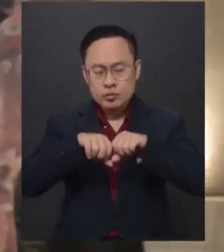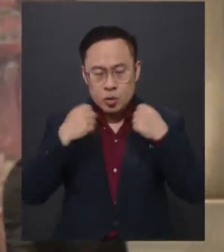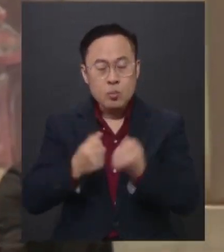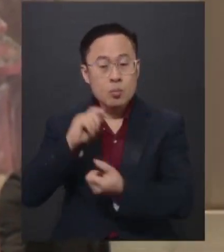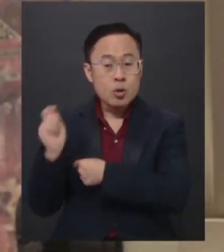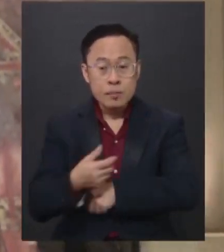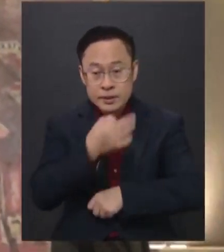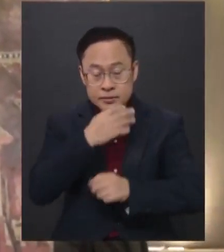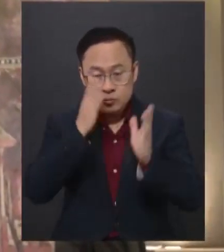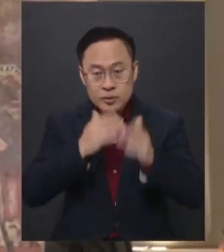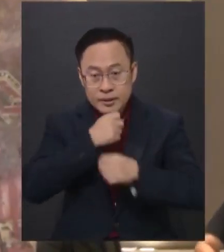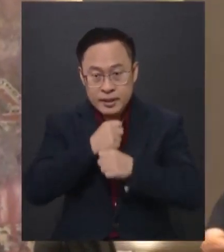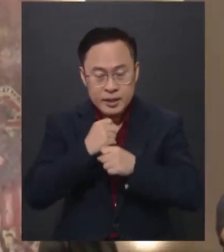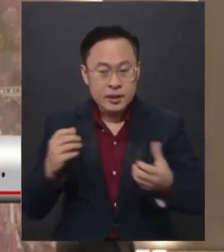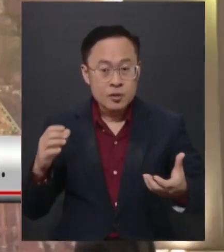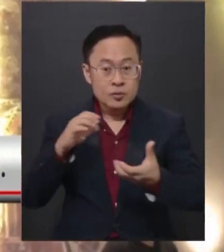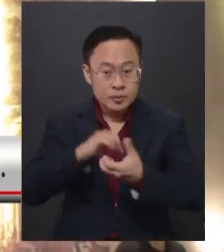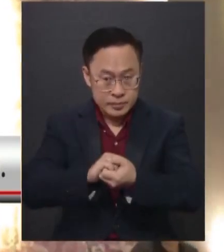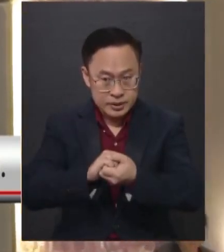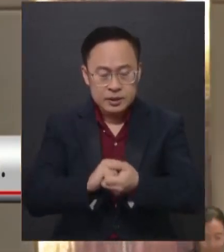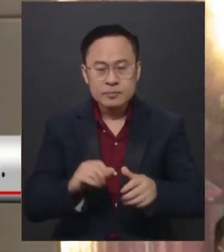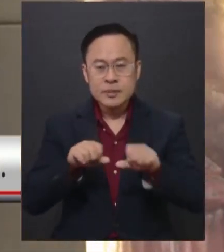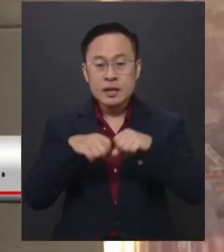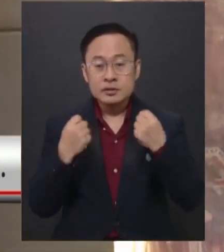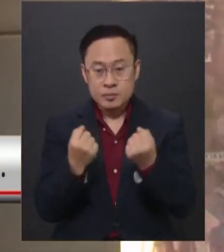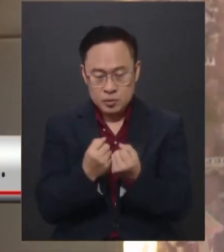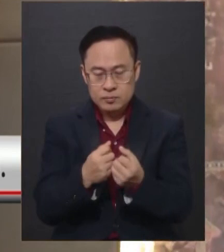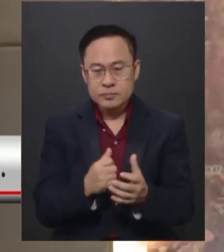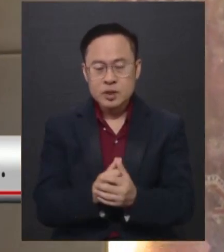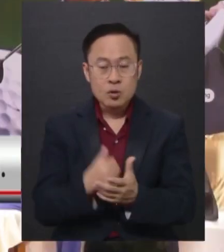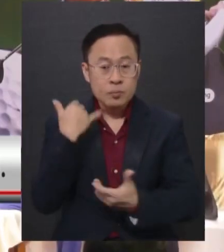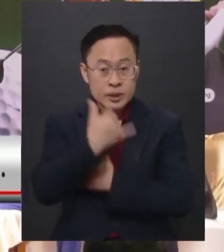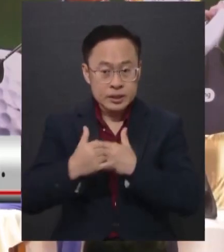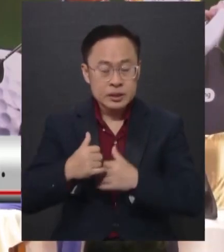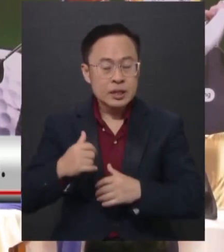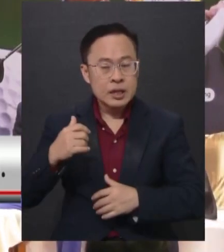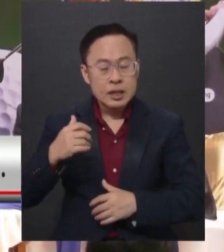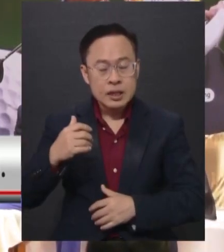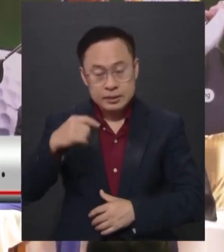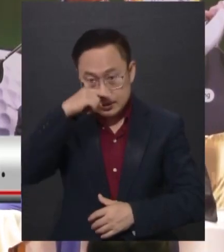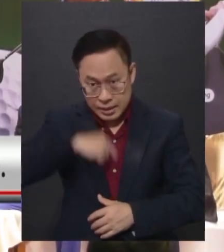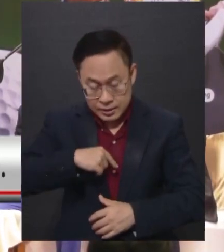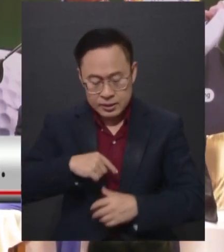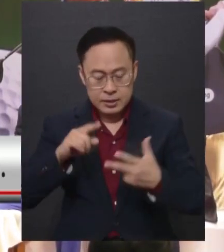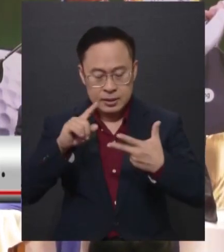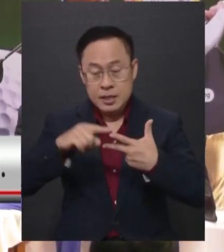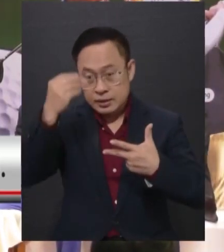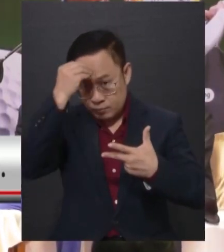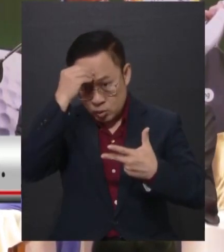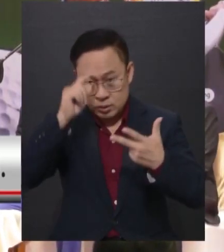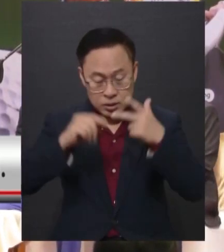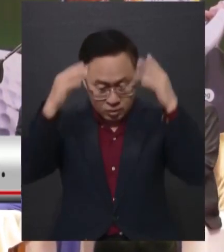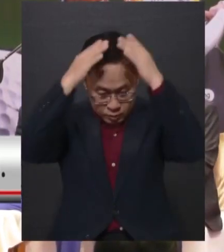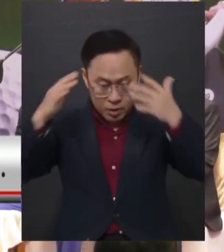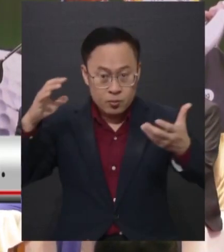ซึ่งรายการนี้ครับเป็นการร่วมมือกันของสมาคมกีฬากอล์ฟอาชีพอาวุโส3ชาติด้วยกันก็คือประเทศไทยญี่ปุ่นแล้วก็เวียดนาม